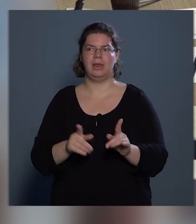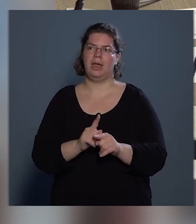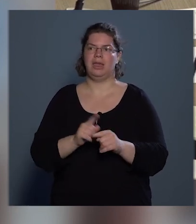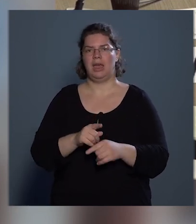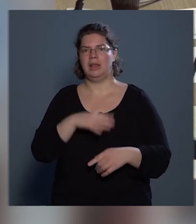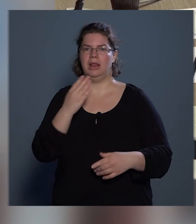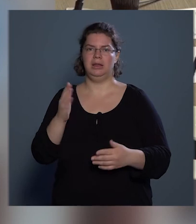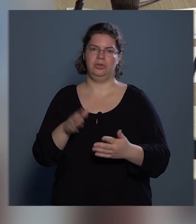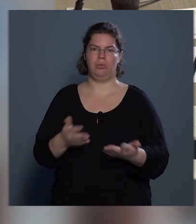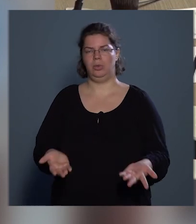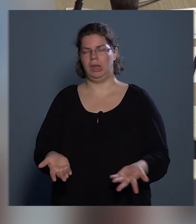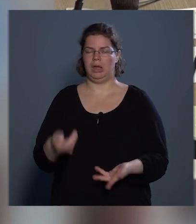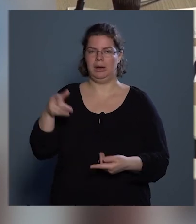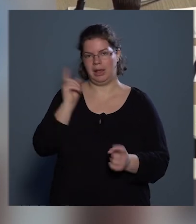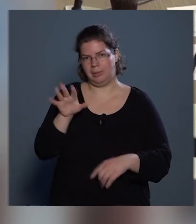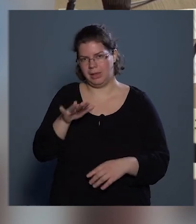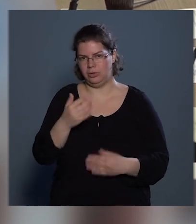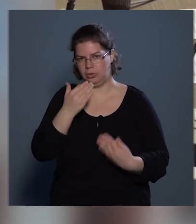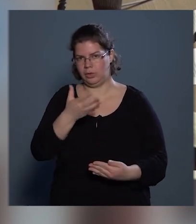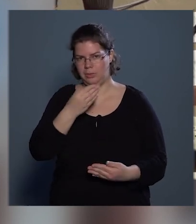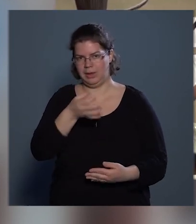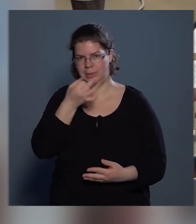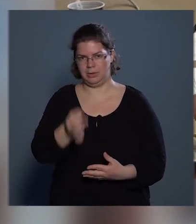csapodár elképzelés. Köszönöm szépen a szót.